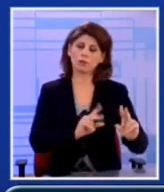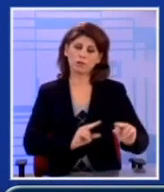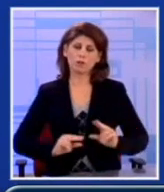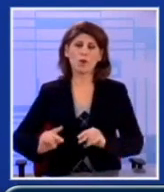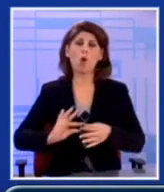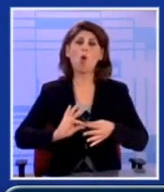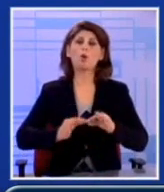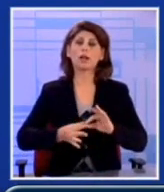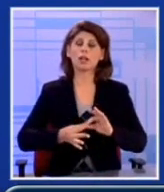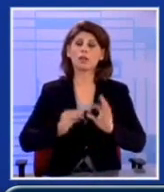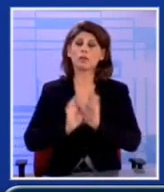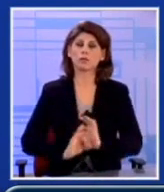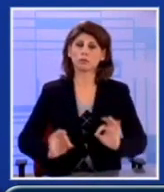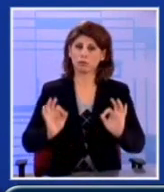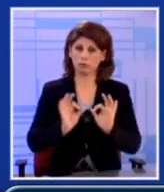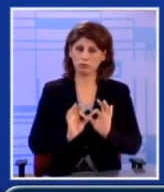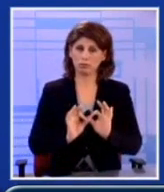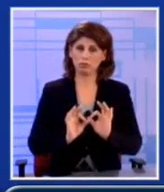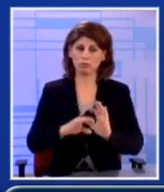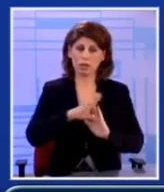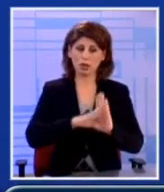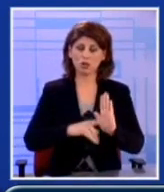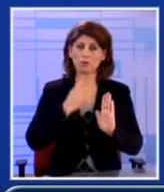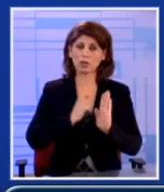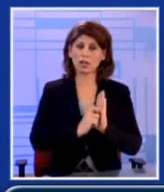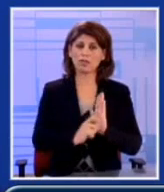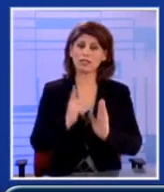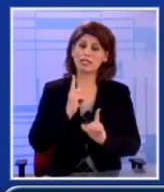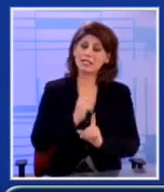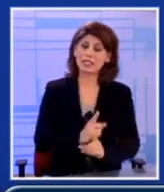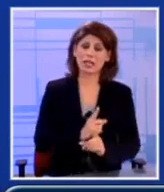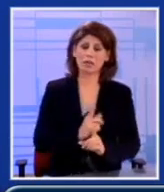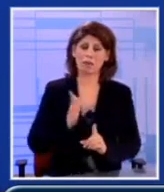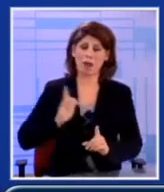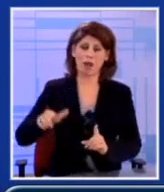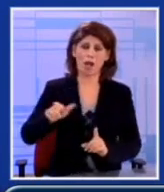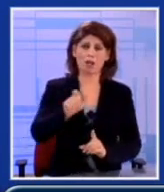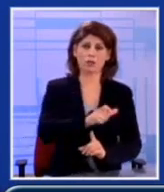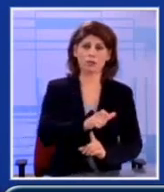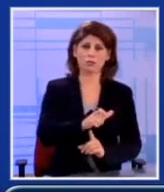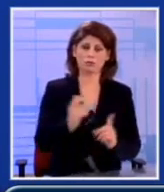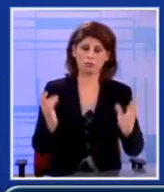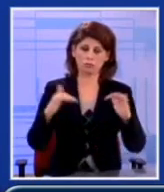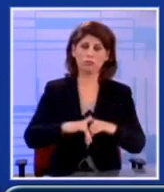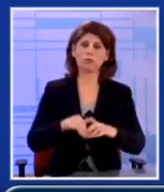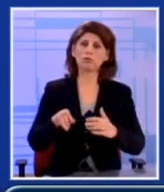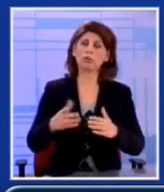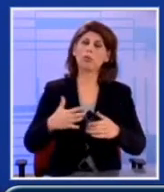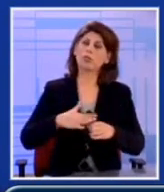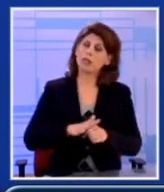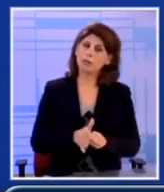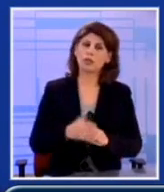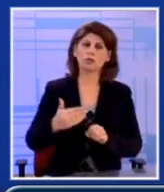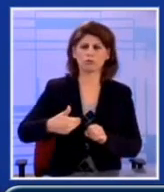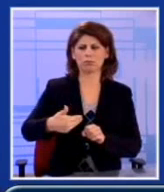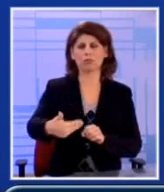που προβλέπεται ότι αποτελείται από συγκεκριμένη σύνθεση, η οποία θα συμπληρωθεί στις